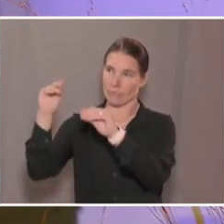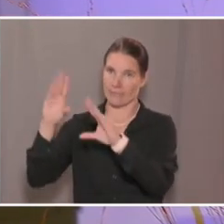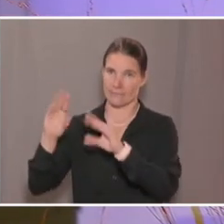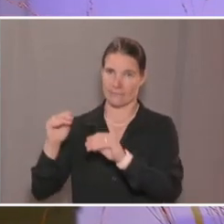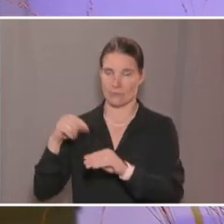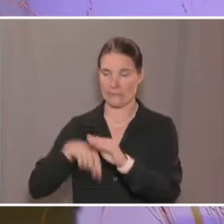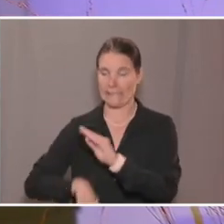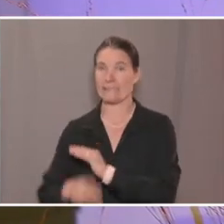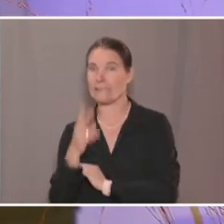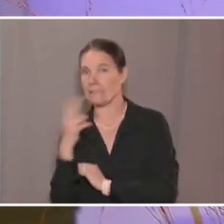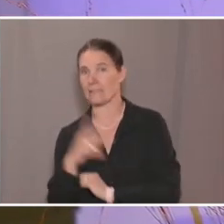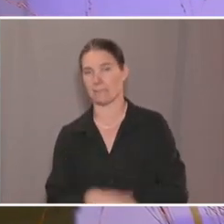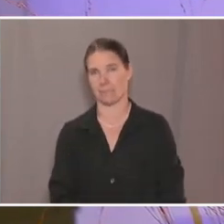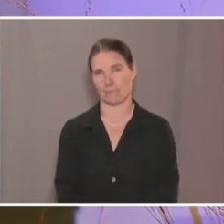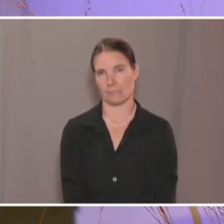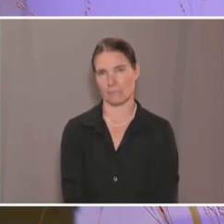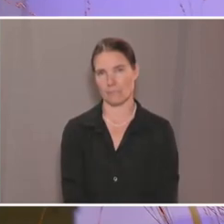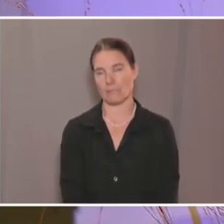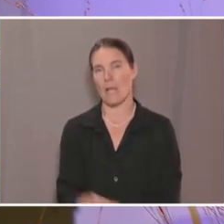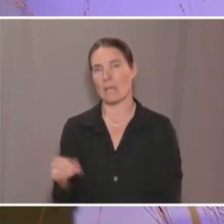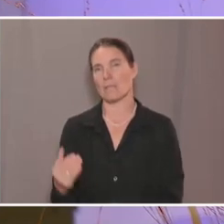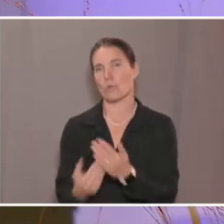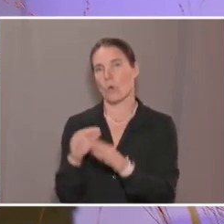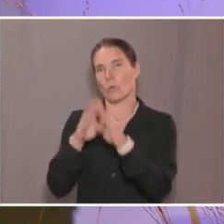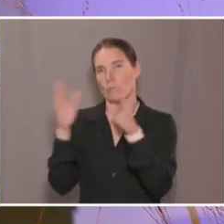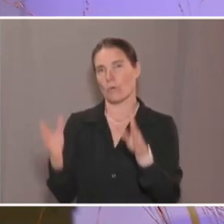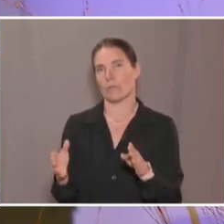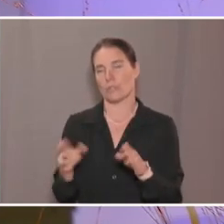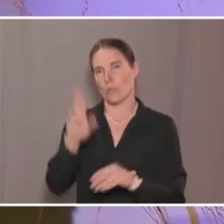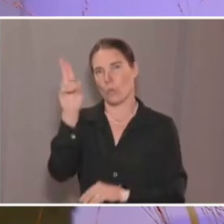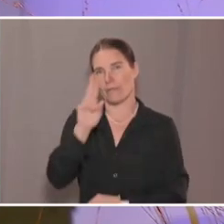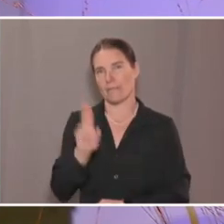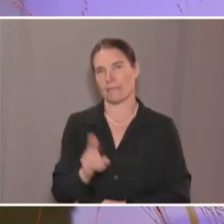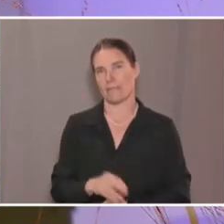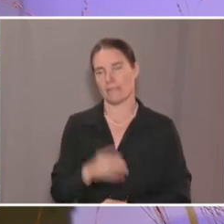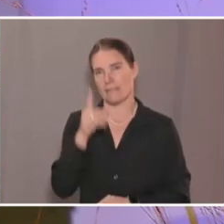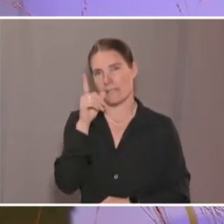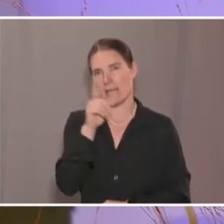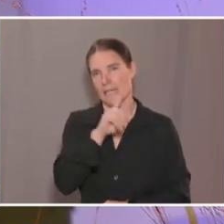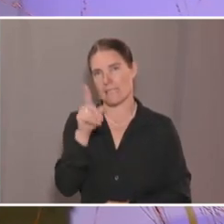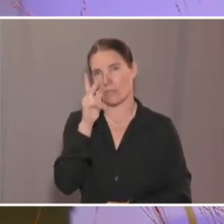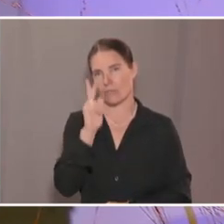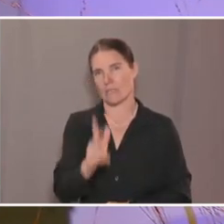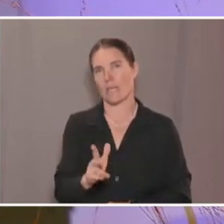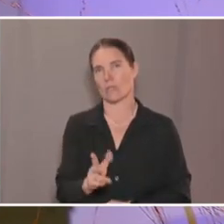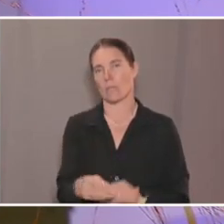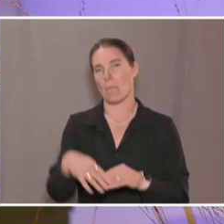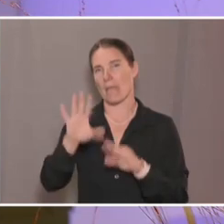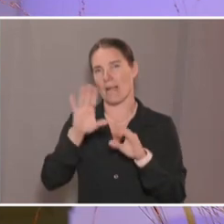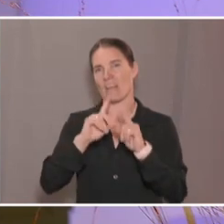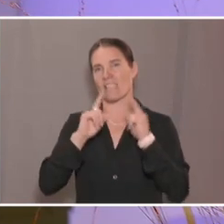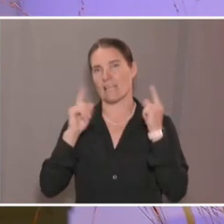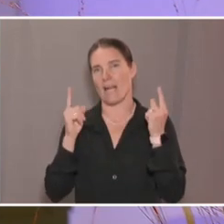sehen. Mit diesem neuen Gebäude stehen der Universität ab heute 1.300 zusätzliche Quadratmeter